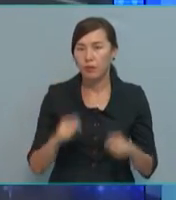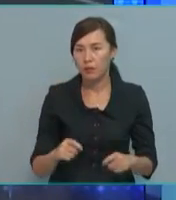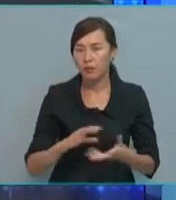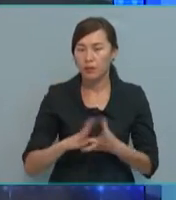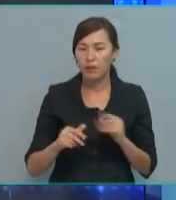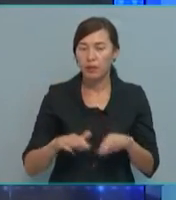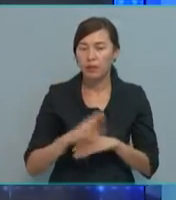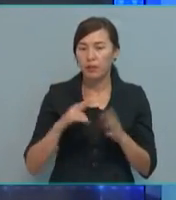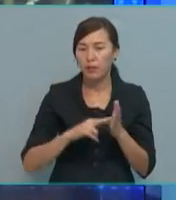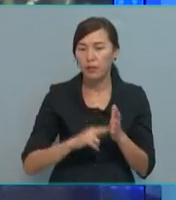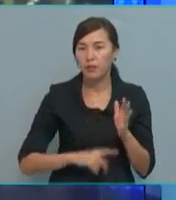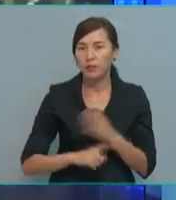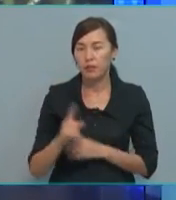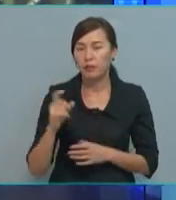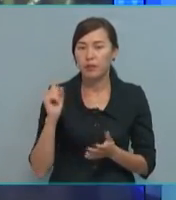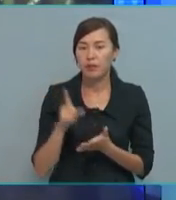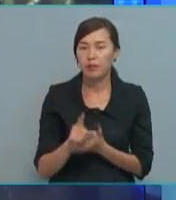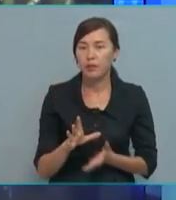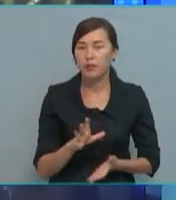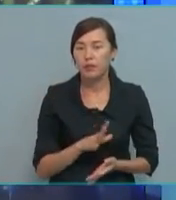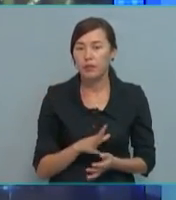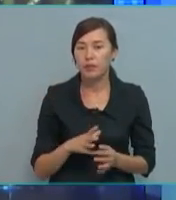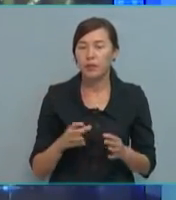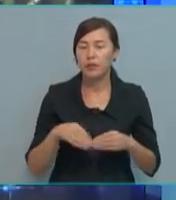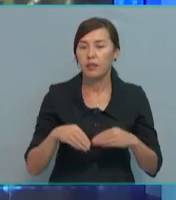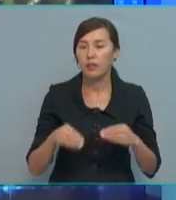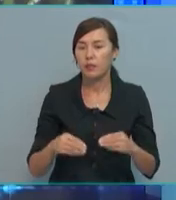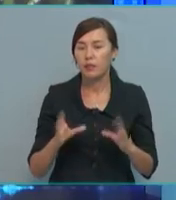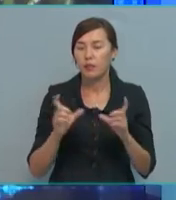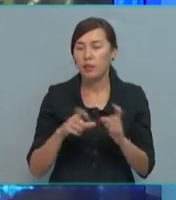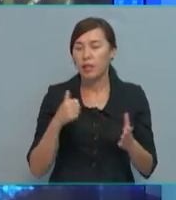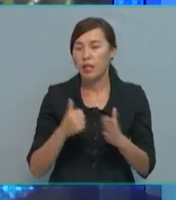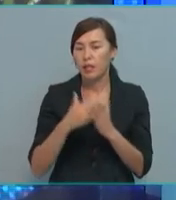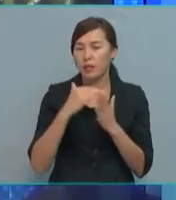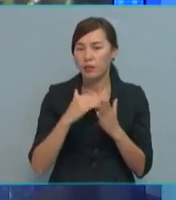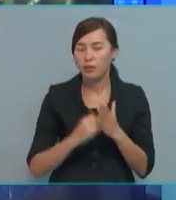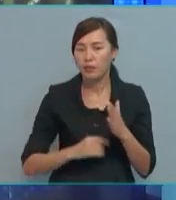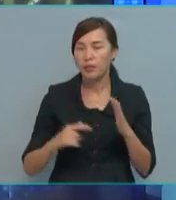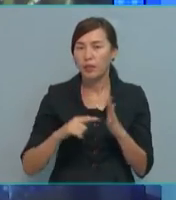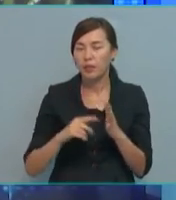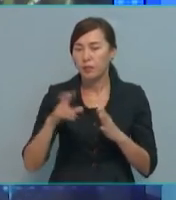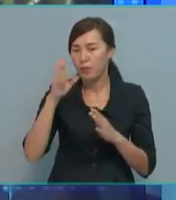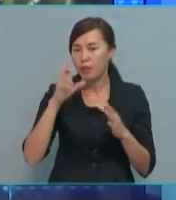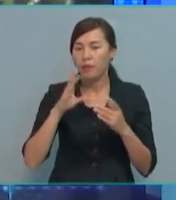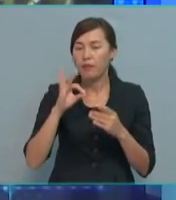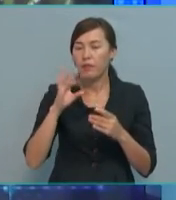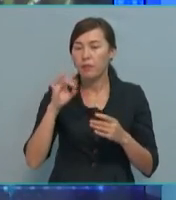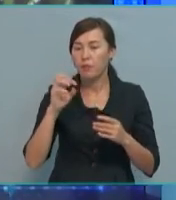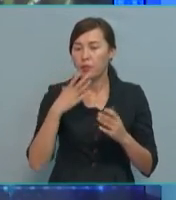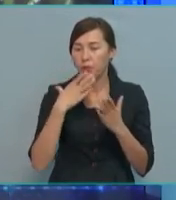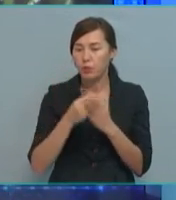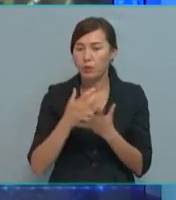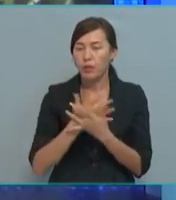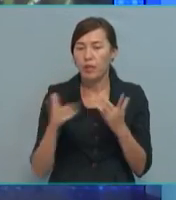бойынша жаңа жобаны қолға алуға тапсырған болатын. Егістіктен сөреге дейін бағдарламасының басты мақсаты елдегі фермерлерге